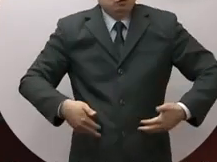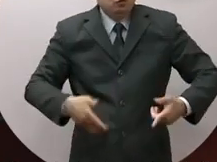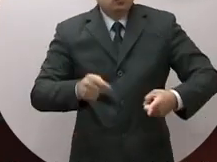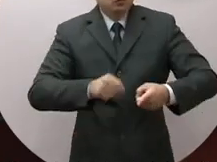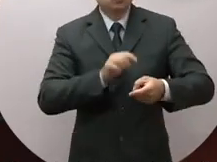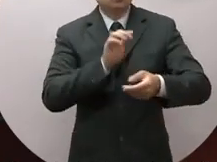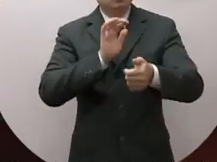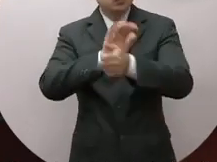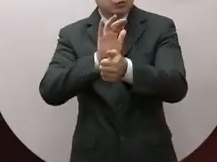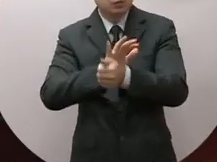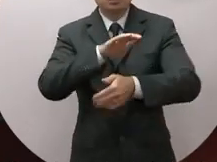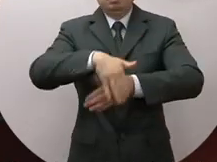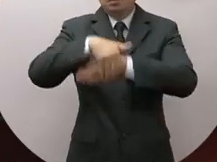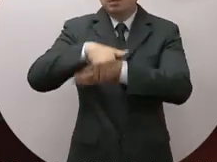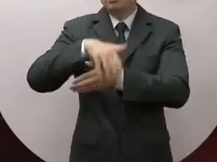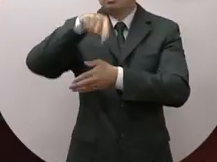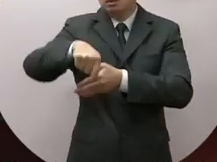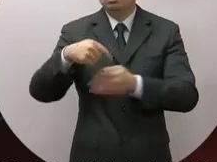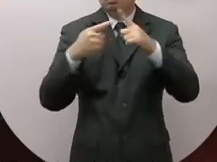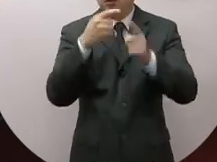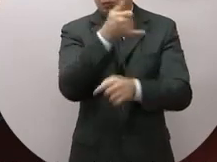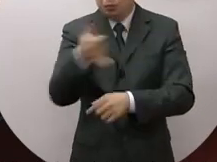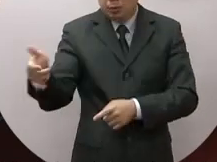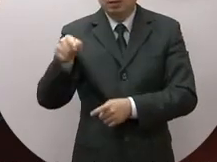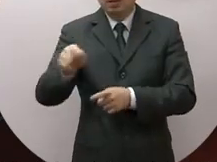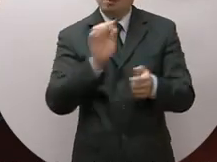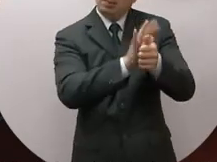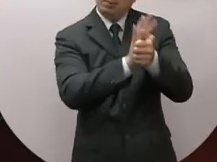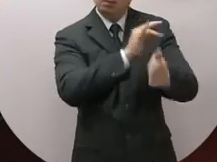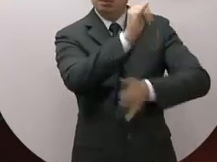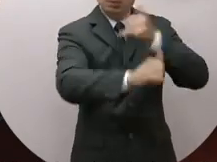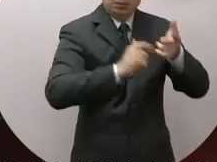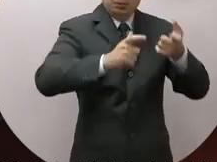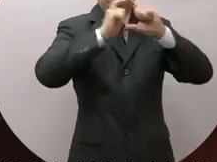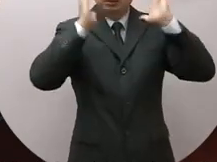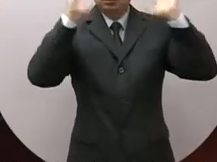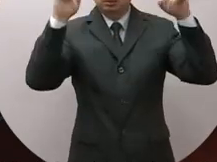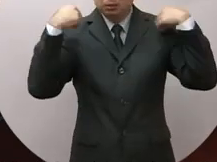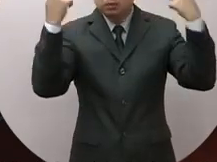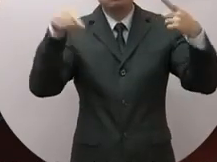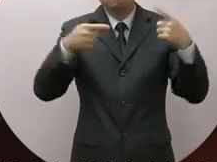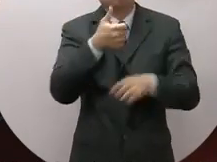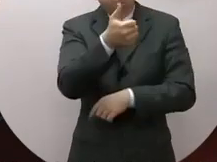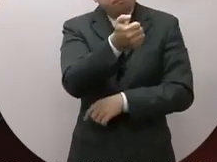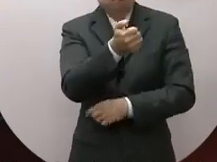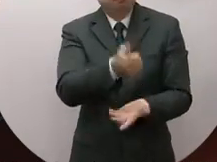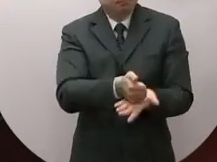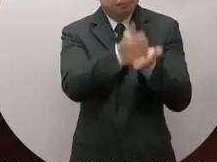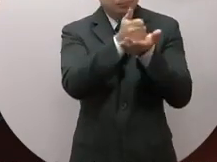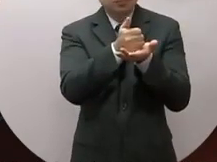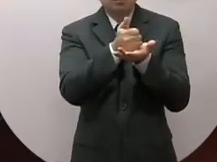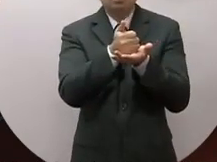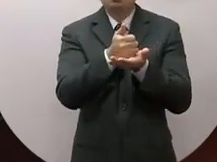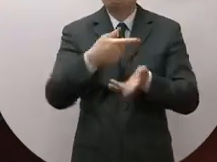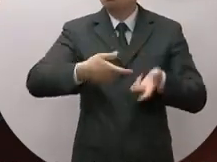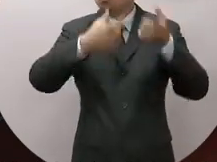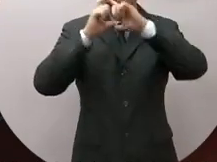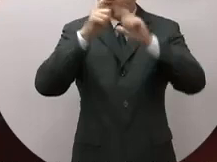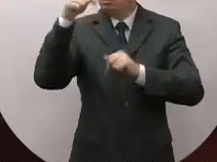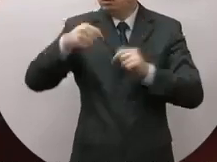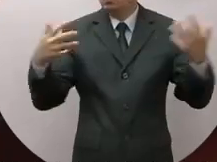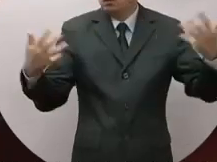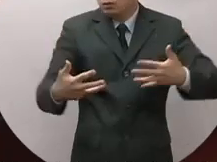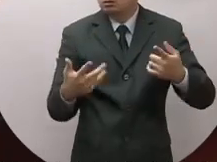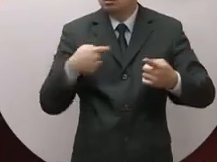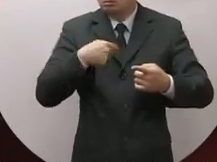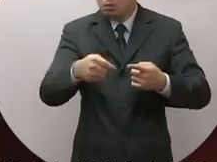活的紧急事故的正常运作而跟你们致上敬意。但是话说回来，这次的大停电除了工业用户